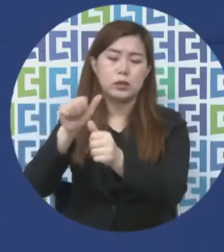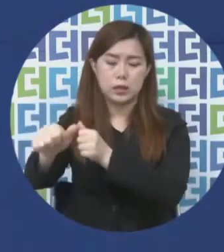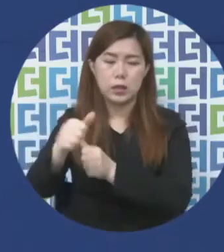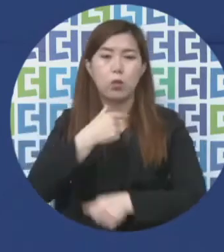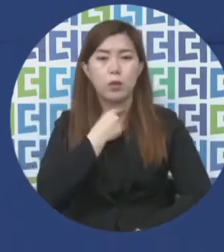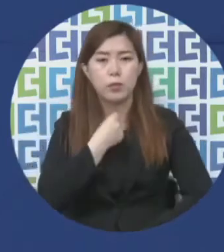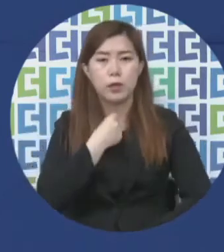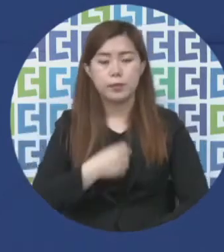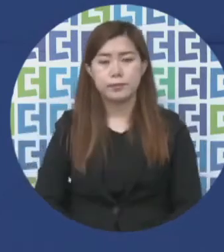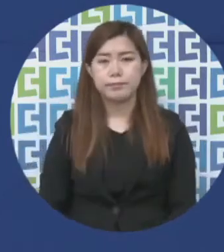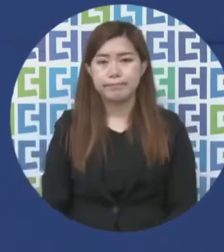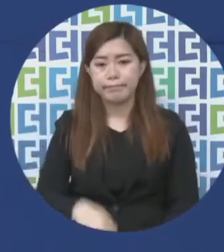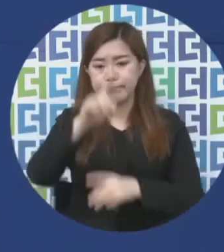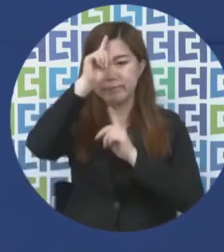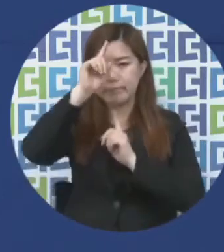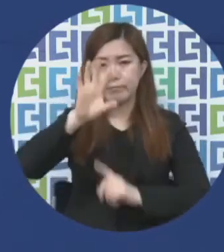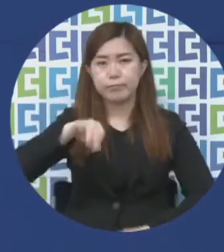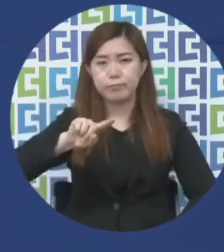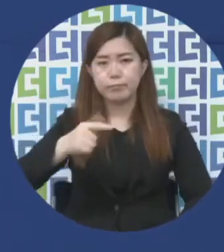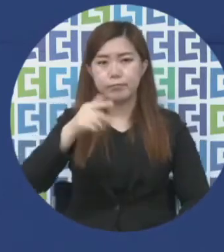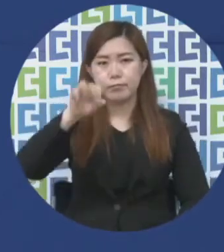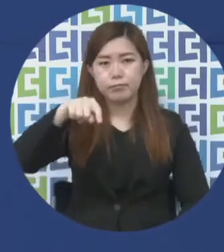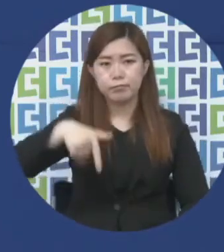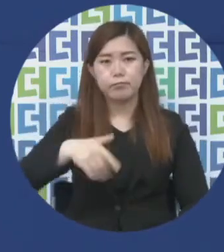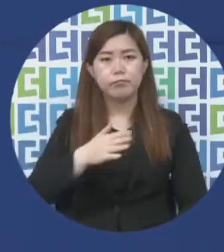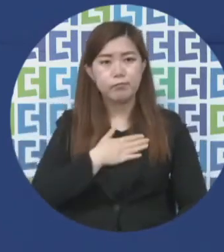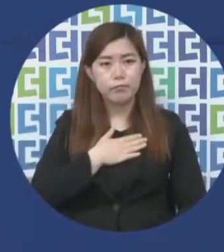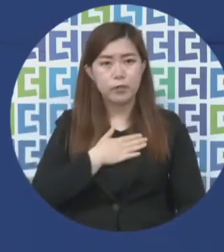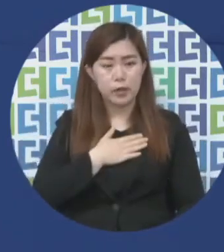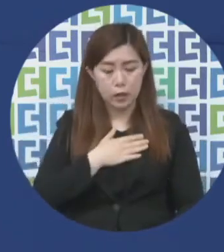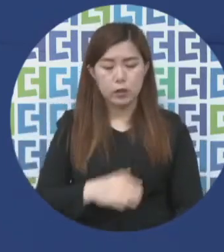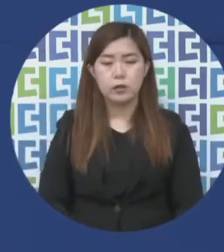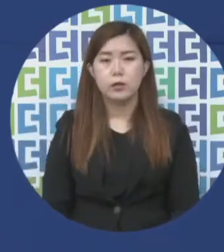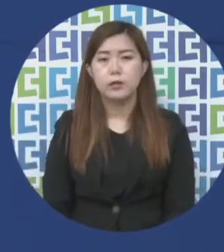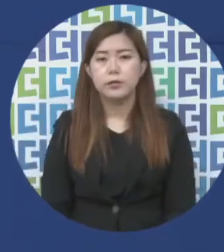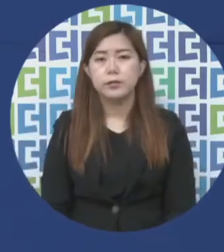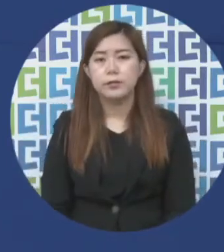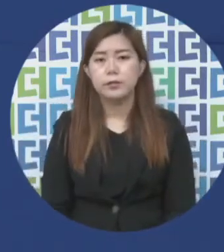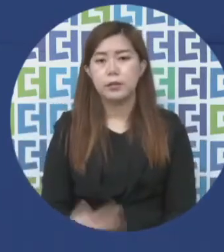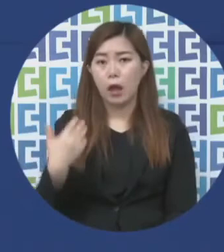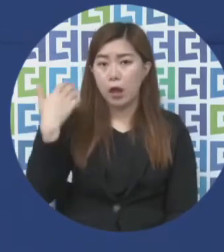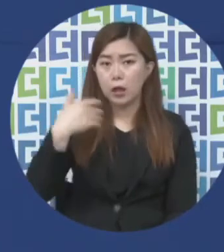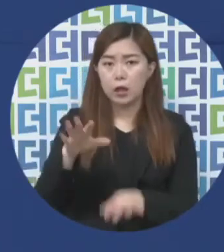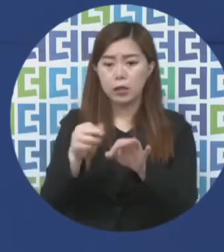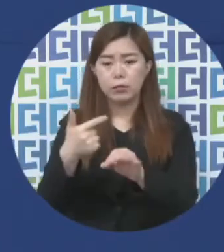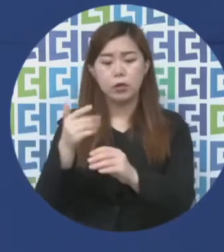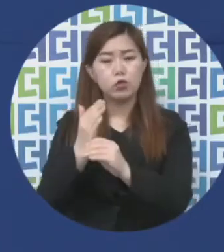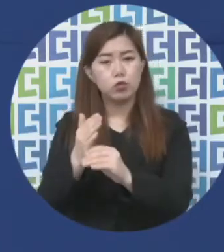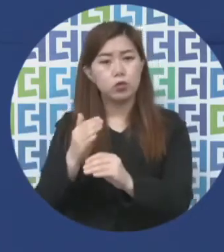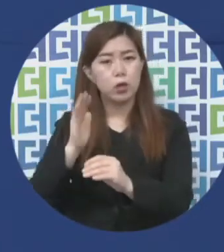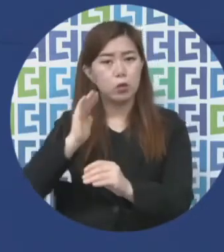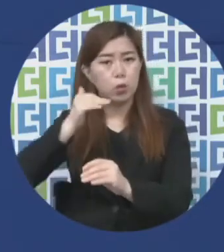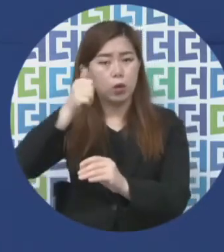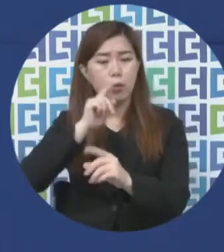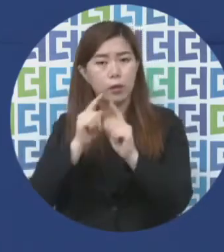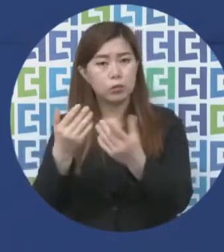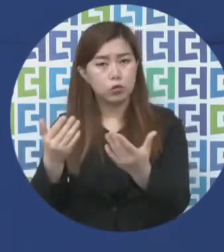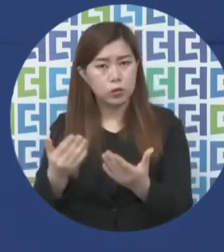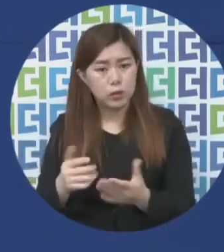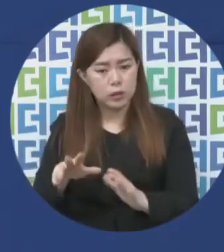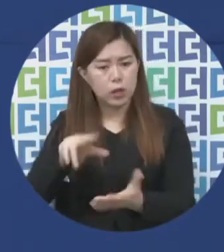당이 인정한 대표 전략가이자 경제통입니다. 김대중 대통령이 말씀하신 서생적